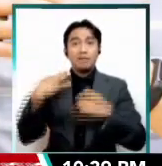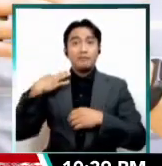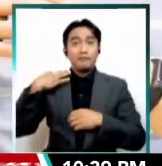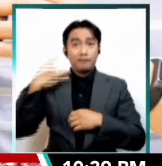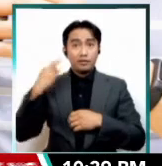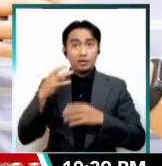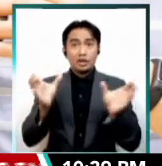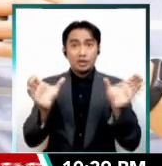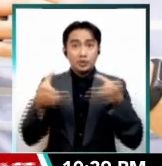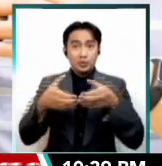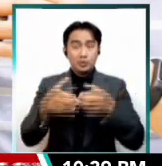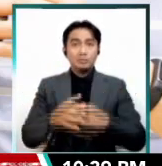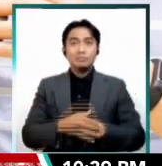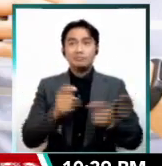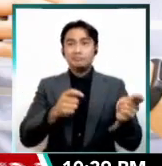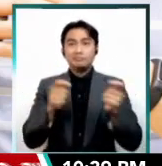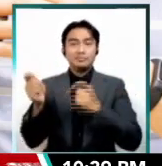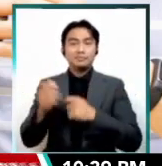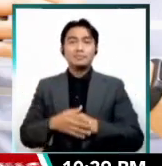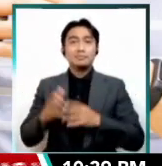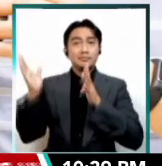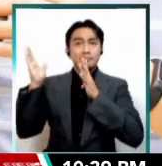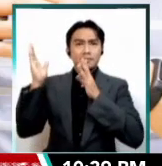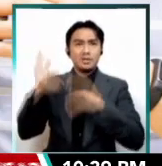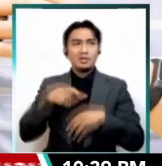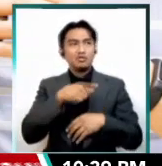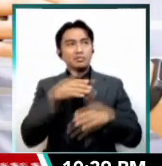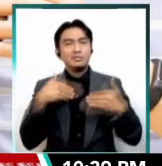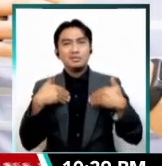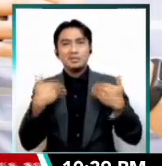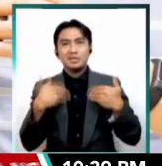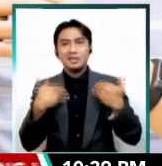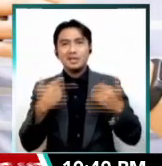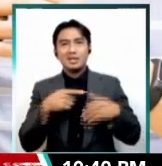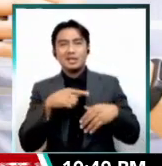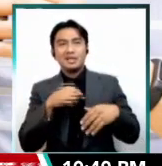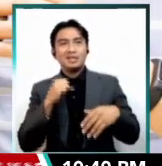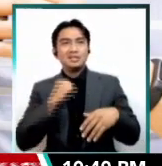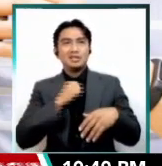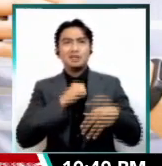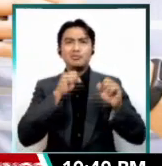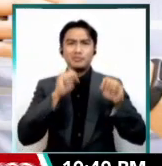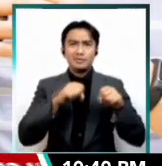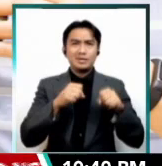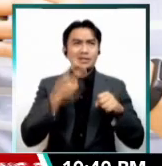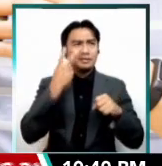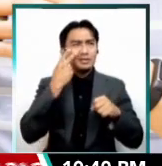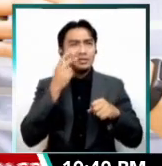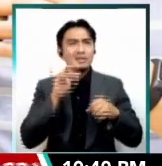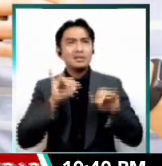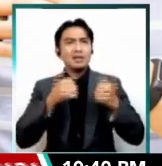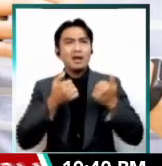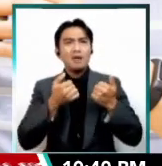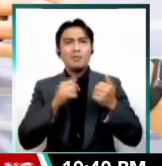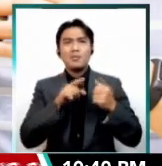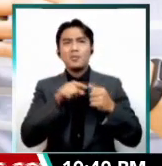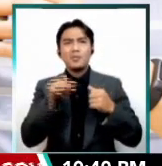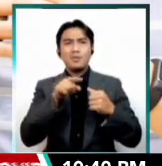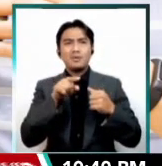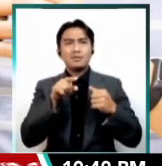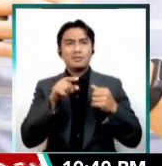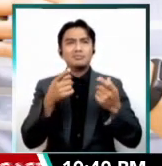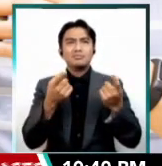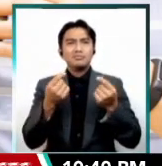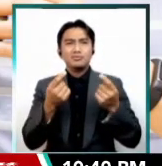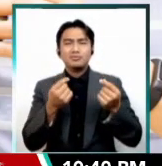naman din si Senador, pagkakataon pa siya, ayan na muna niya si Mayor, mas matanda. Makita niya kung paano pala talaga tapo ng pagiging isang executive.